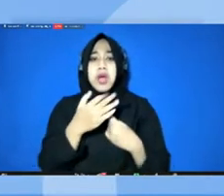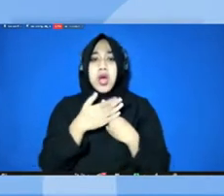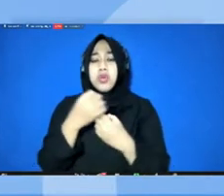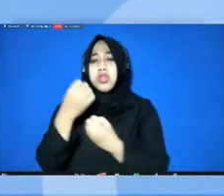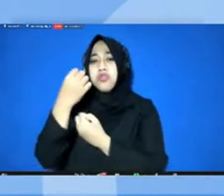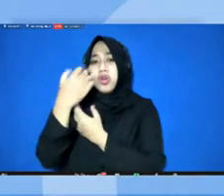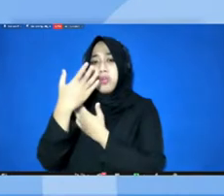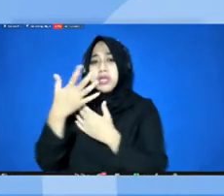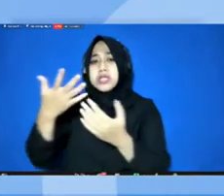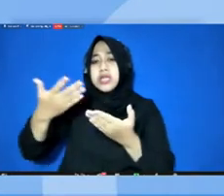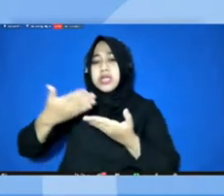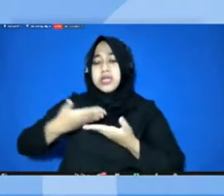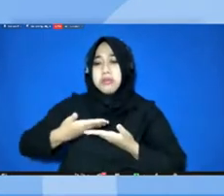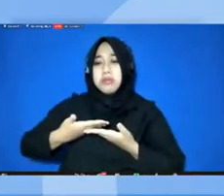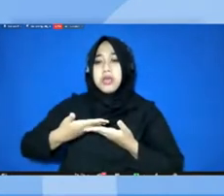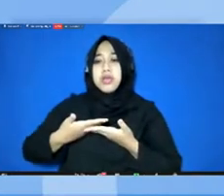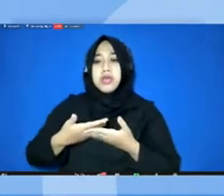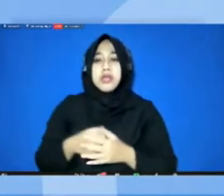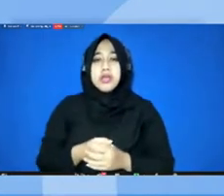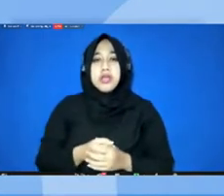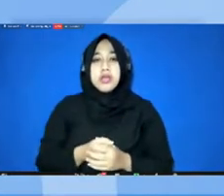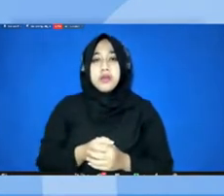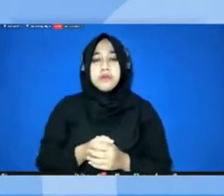yang diterima. Di sisi lain,